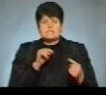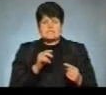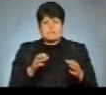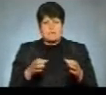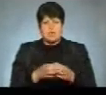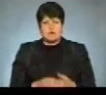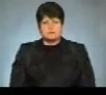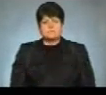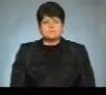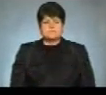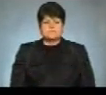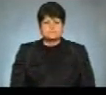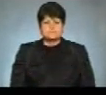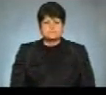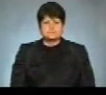Дивимось.